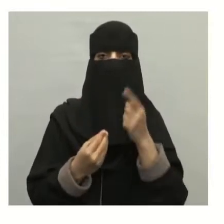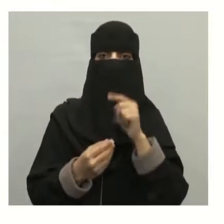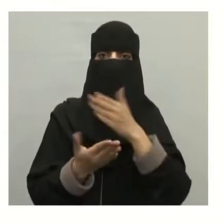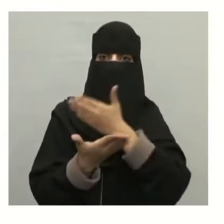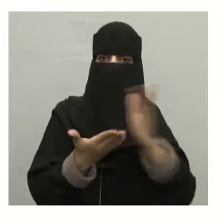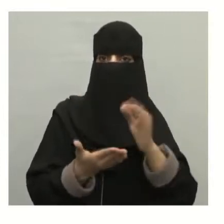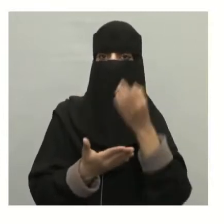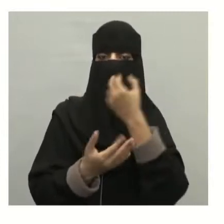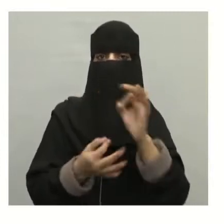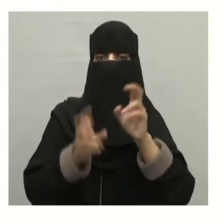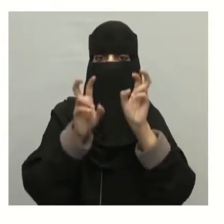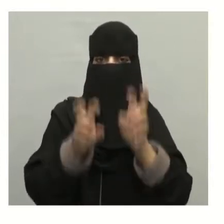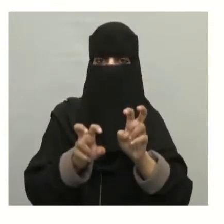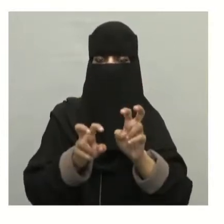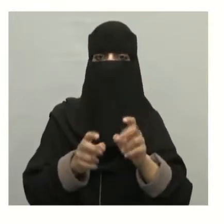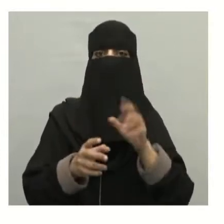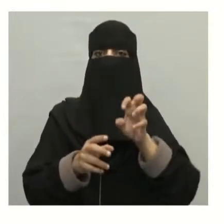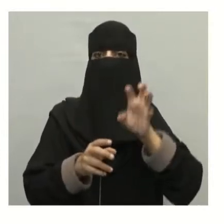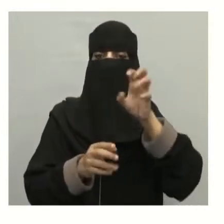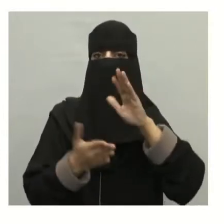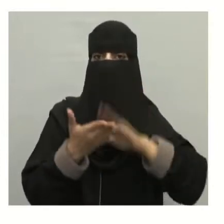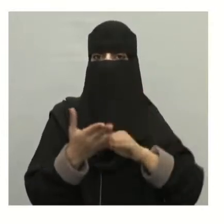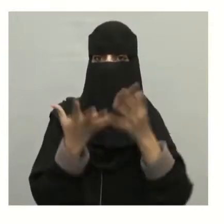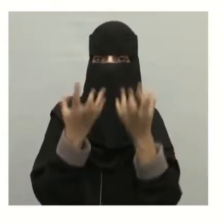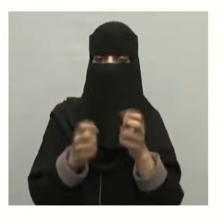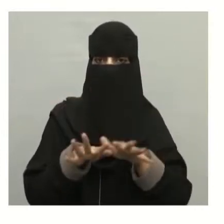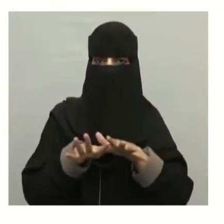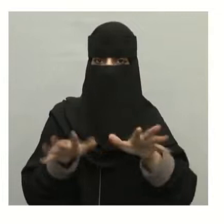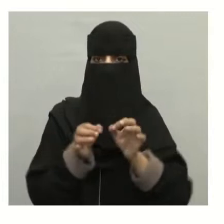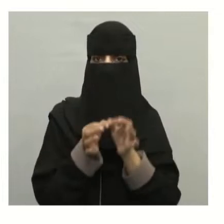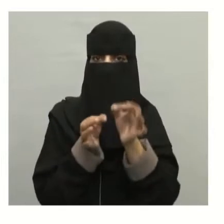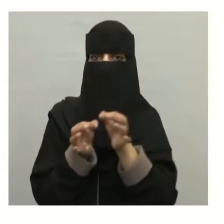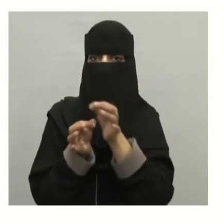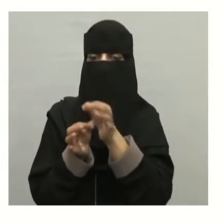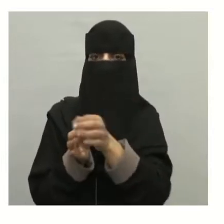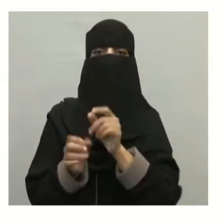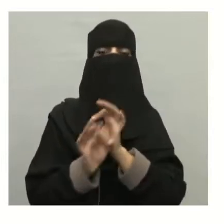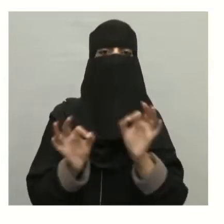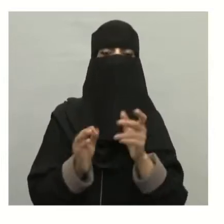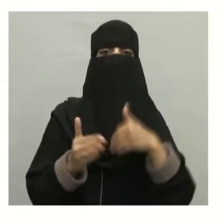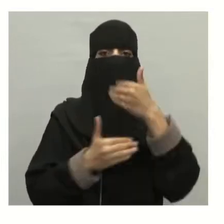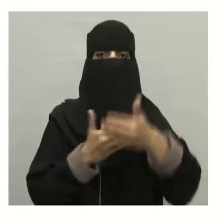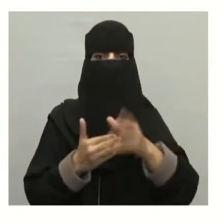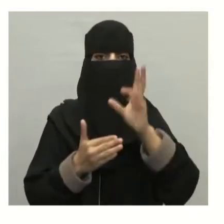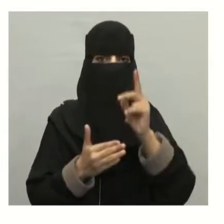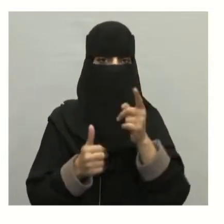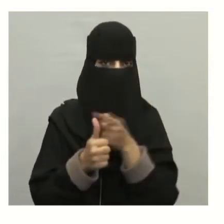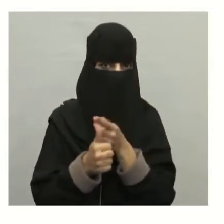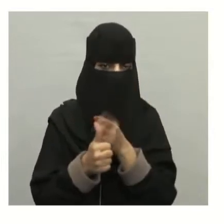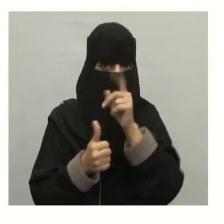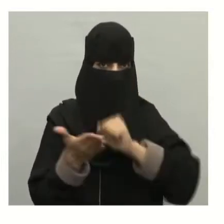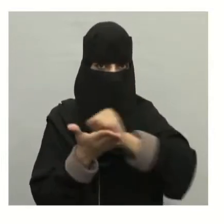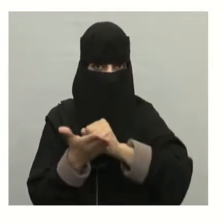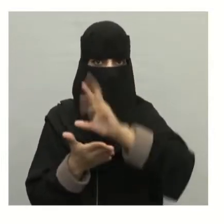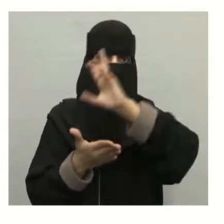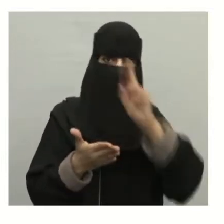على الجراثيم وتقليل خطر انتشار العدوى، وتتم بعد عملية